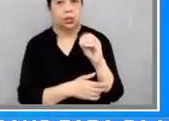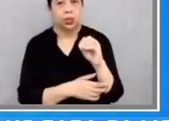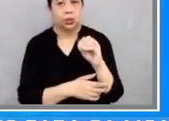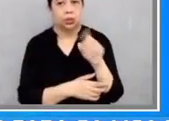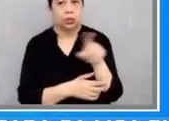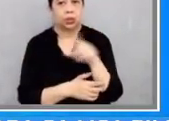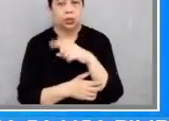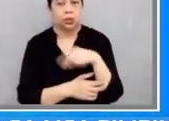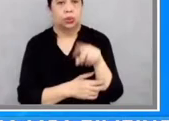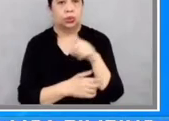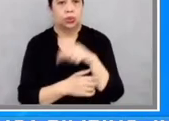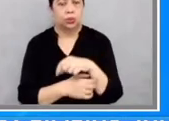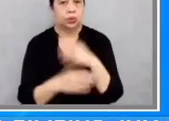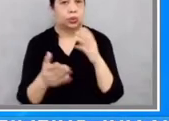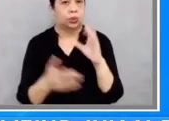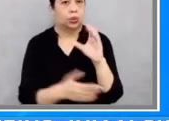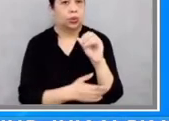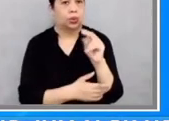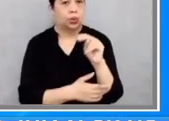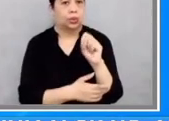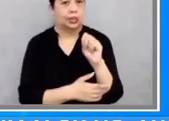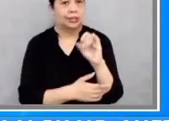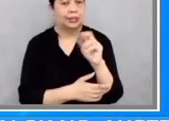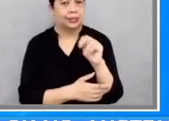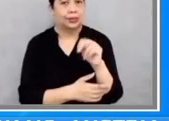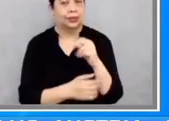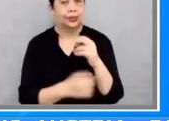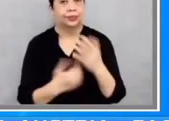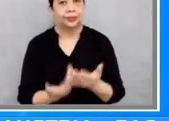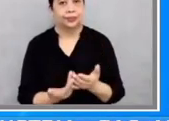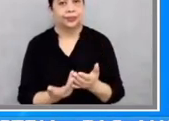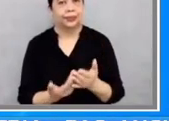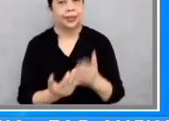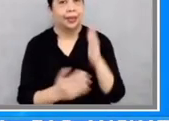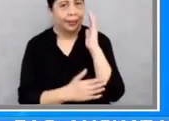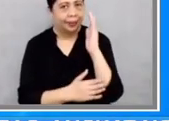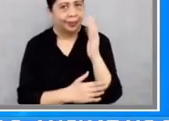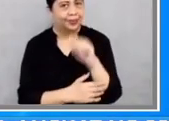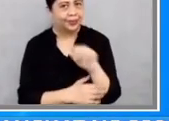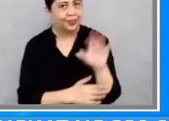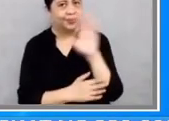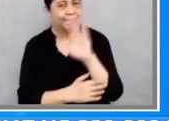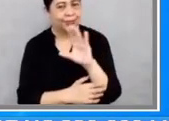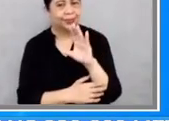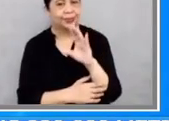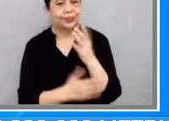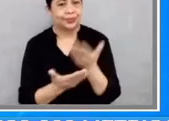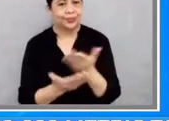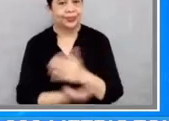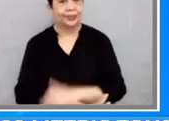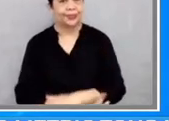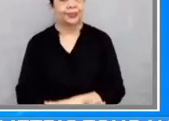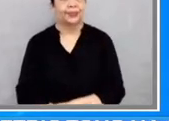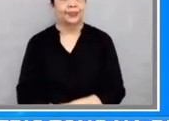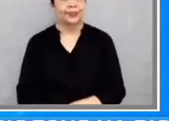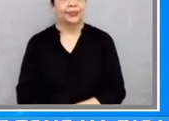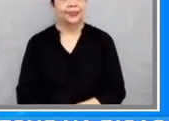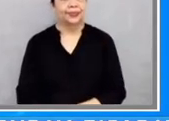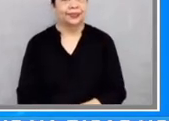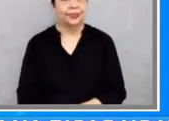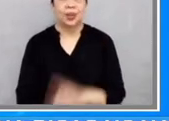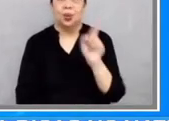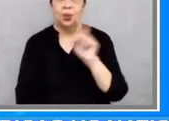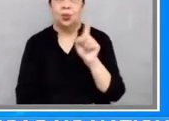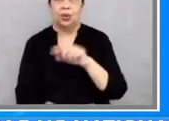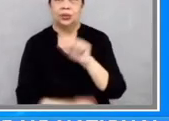inyo, sir. Si Connie Season po ito. Ma'am Kuli, magandang umaga po. Magandang umaga po sa ating mga tagapakinig. Ano po ang inyong